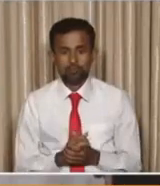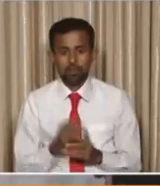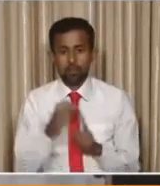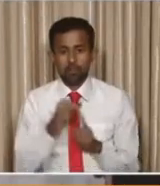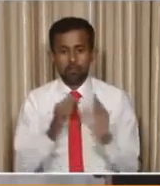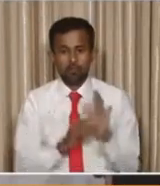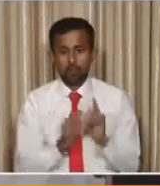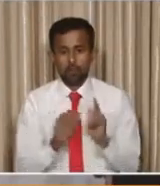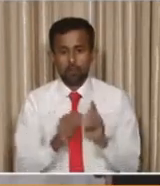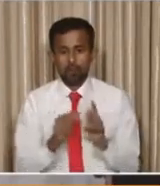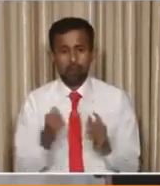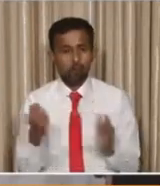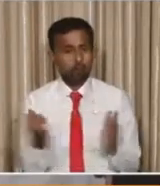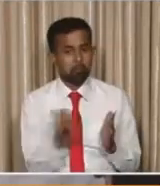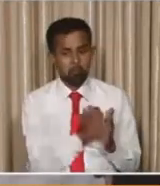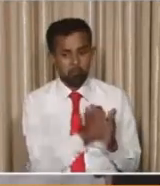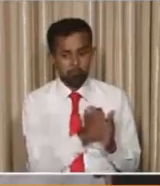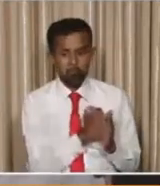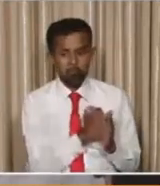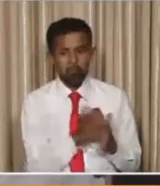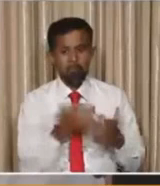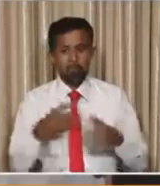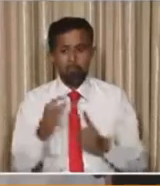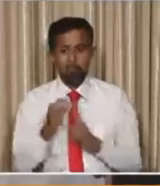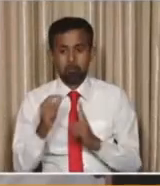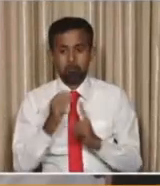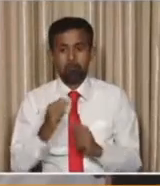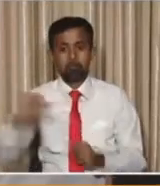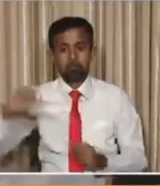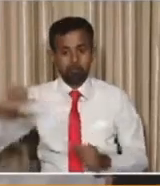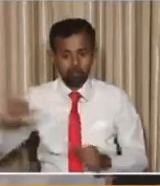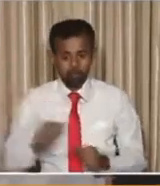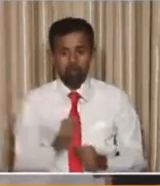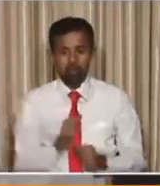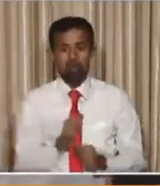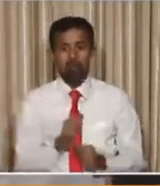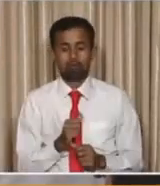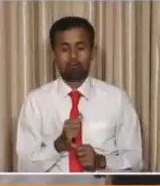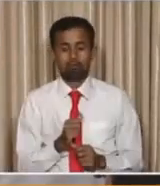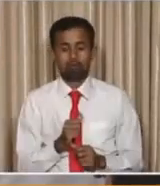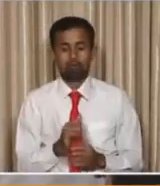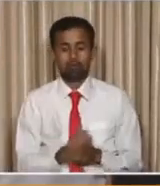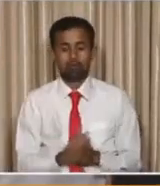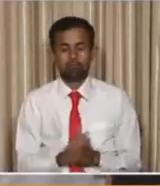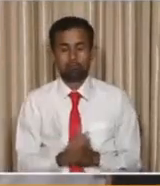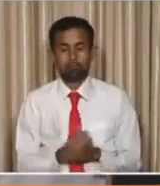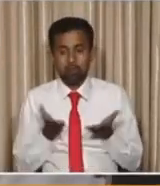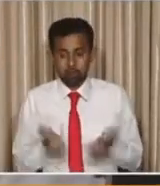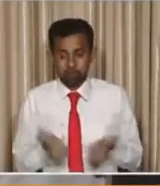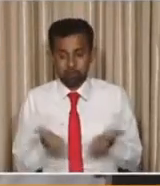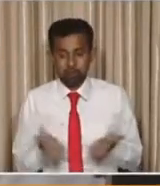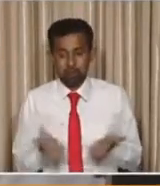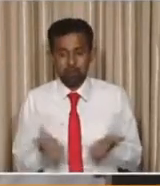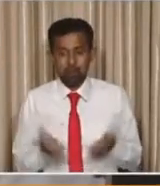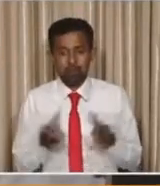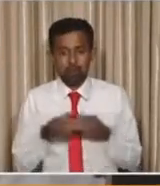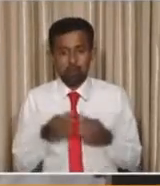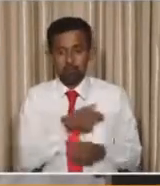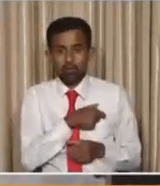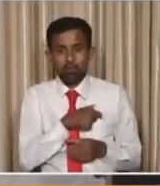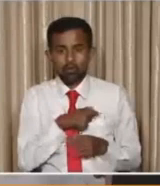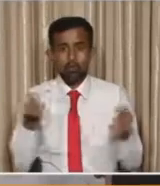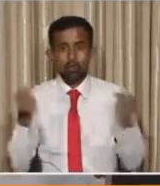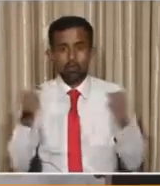අගමැති කාර්යාලයට ගැහුවා එතනින් පාර්ලිමේන්තුවට එන්න හැදුවා ආපහු මේ මෙතෙන්ට පක්ෂ නායකින් රැස්